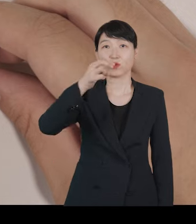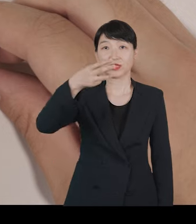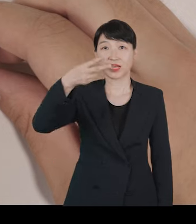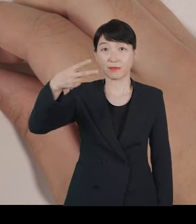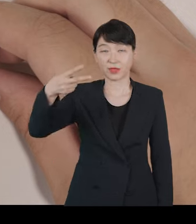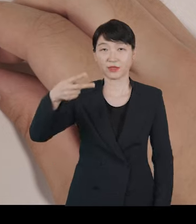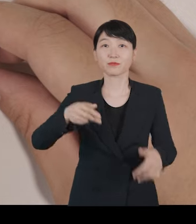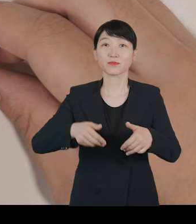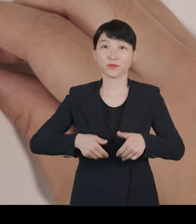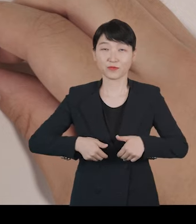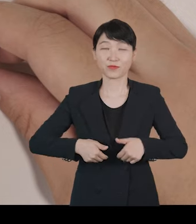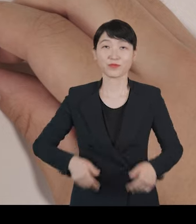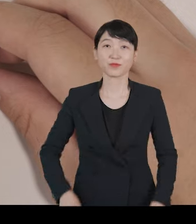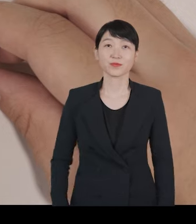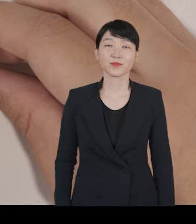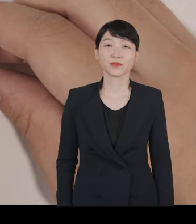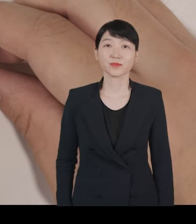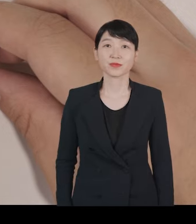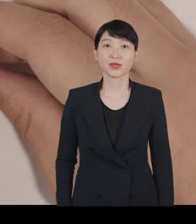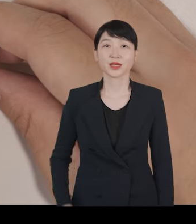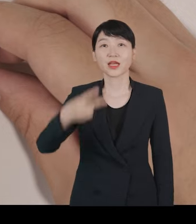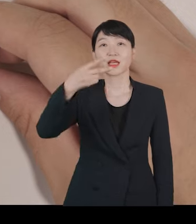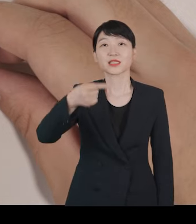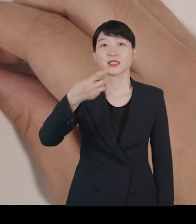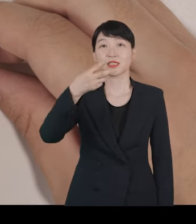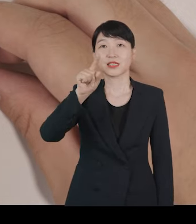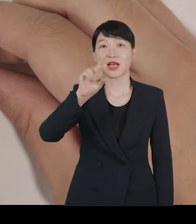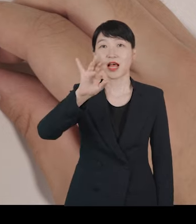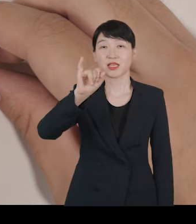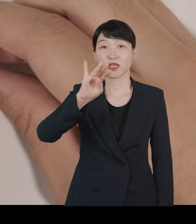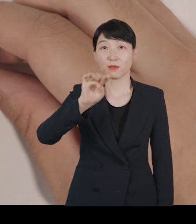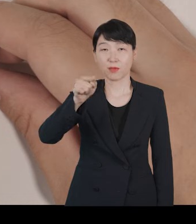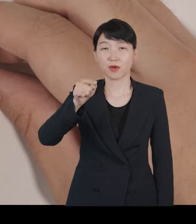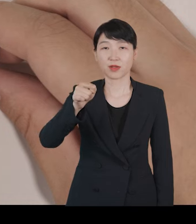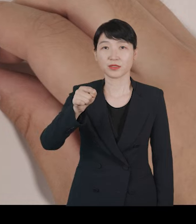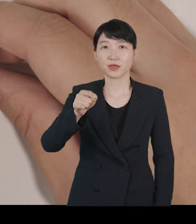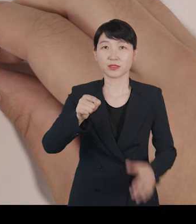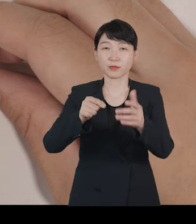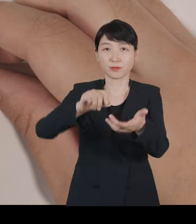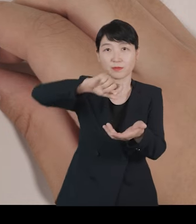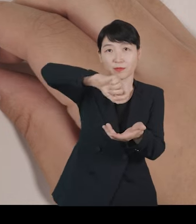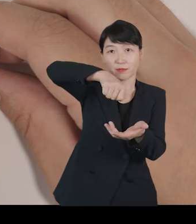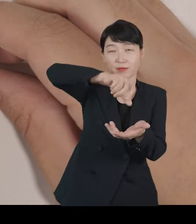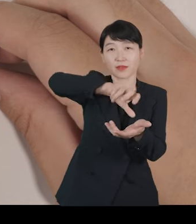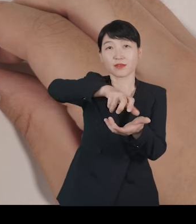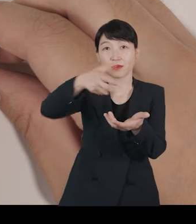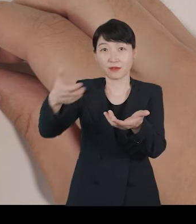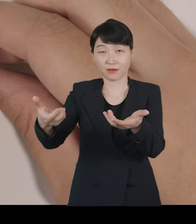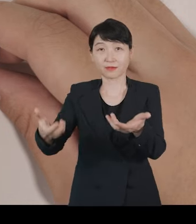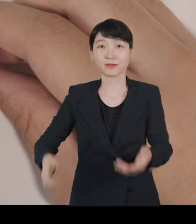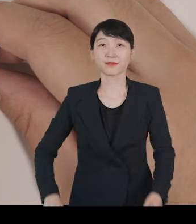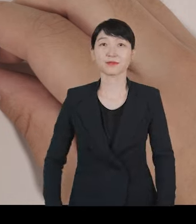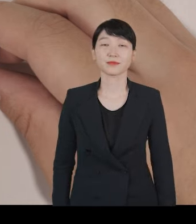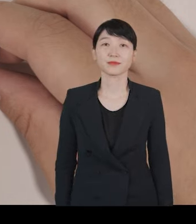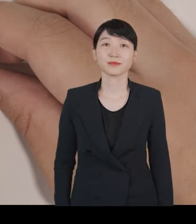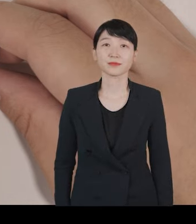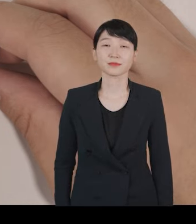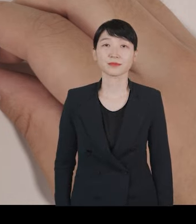CR2032 배터리를 준비합니다. 드라이버를 사용해 제품 옆면에 위치한 문열림 센서 덮개를